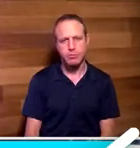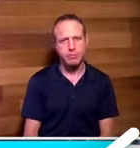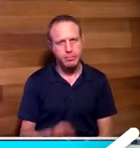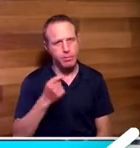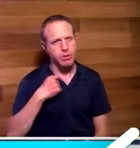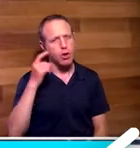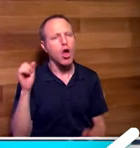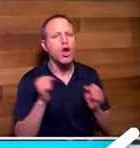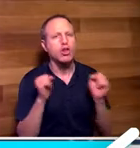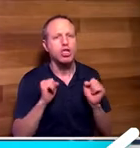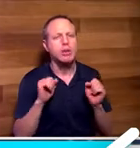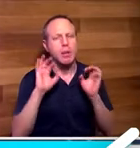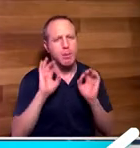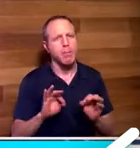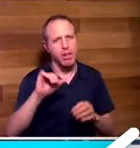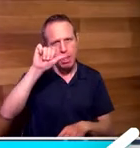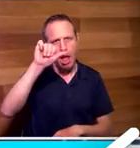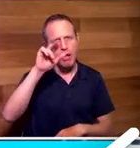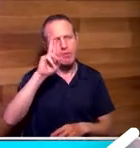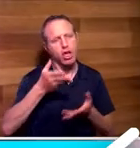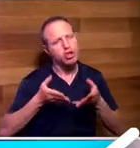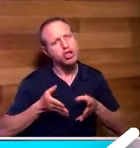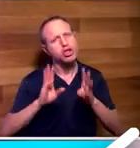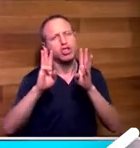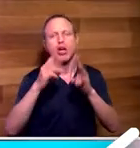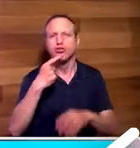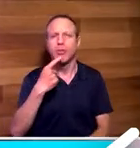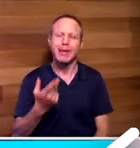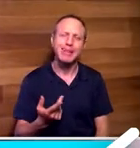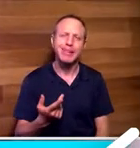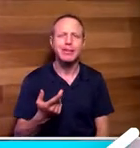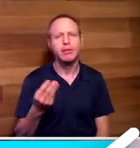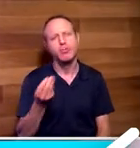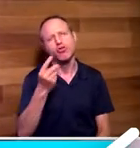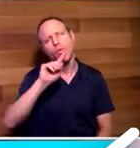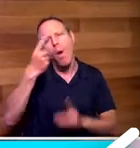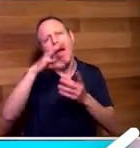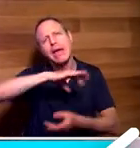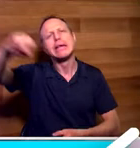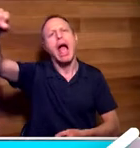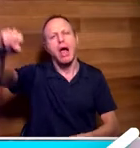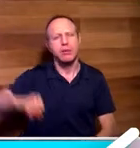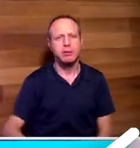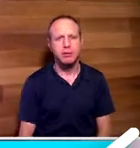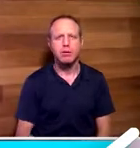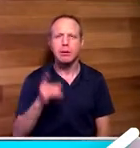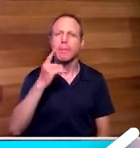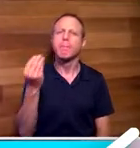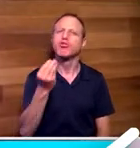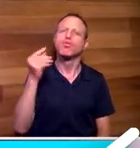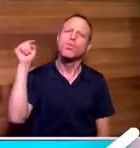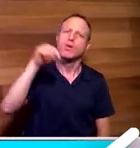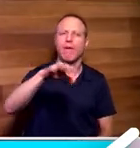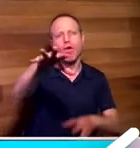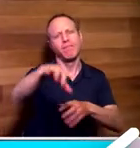אני חוששת שבאמת, א', יש איזושהי גישה שאומרת, מישהו אחר ייקח, מישהו יבוא ויאסוף